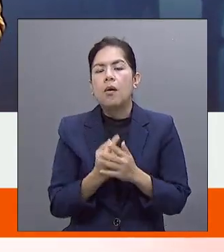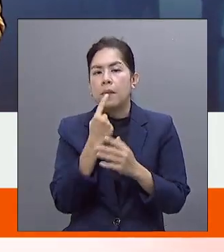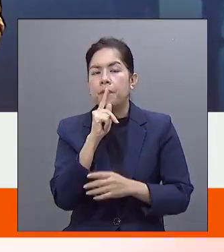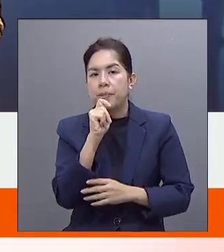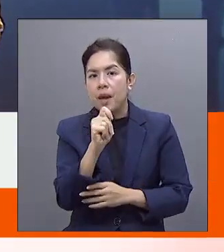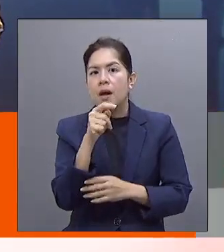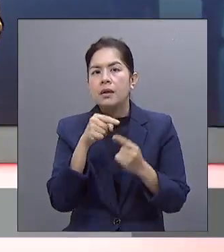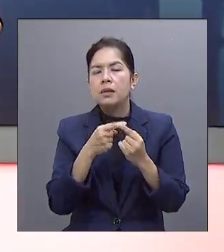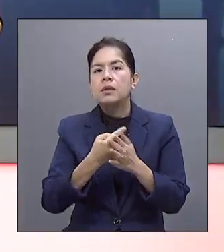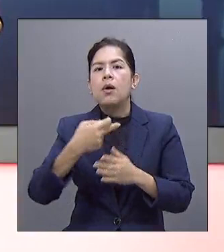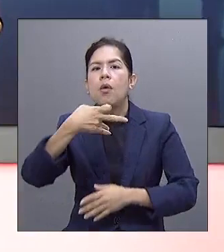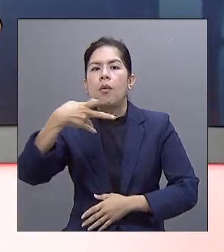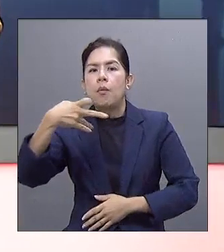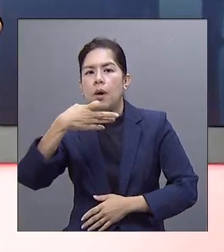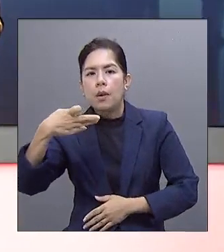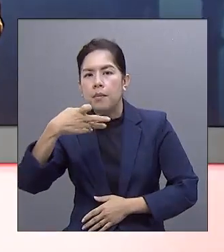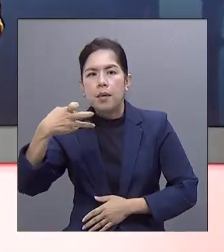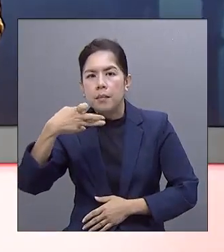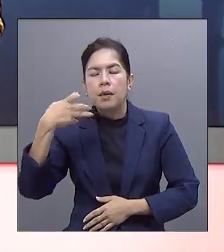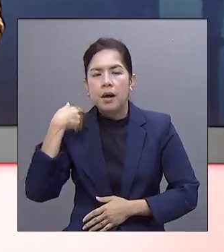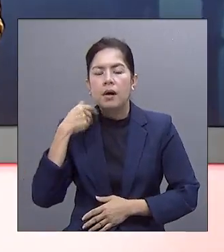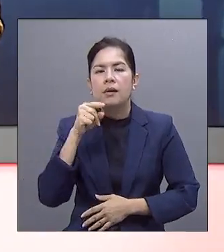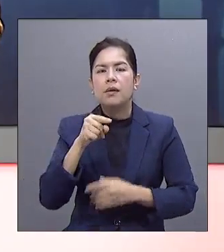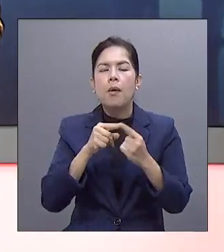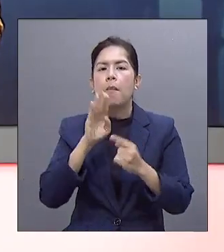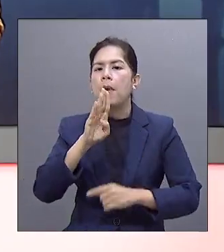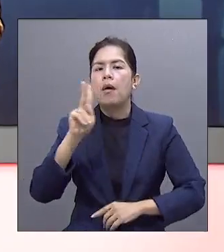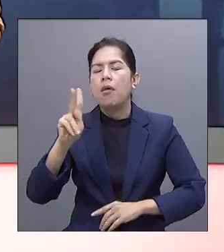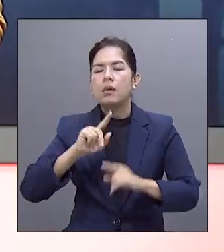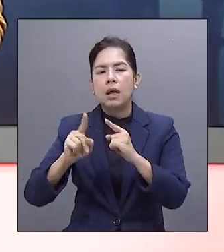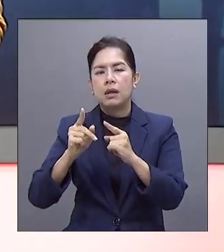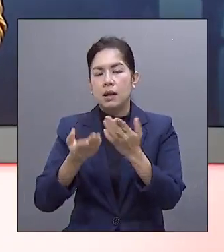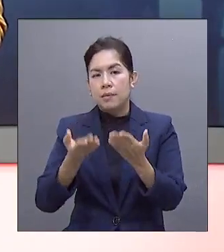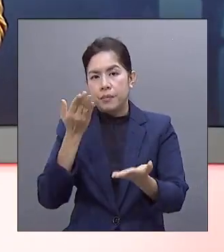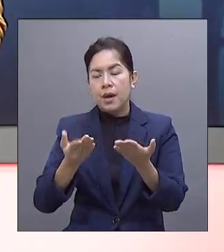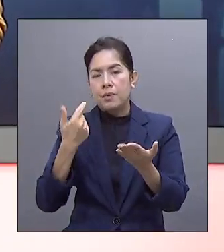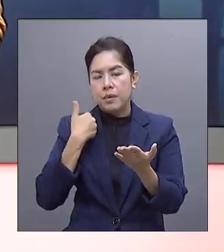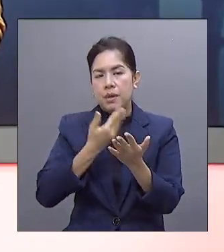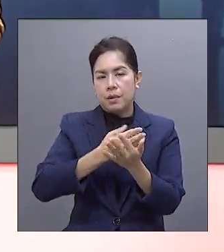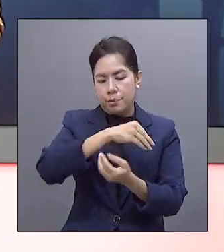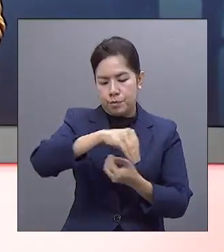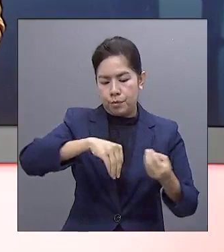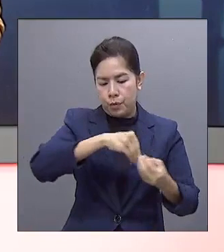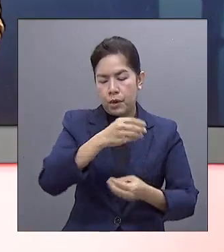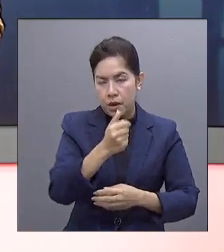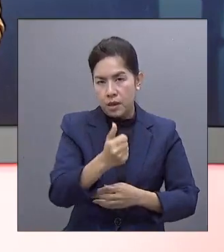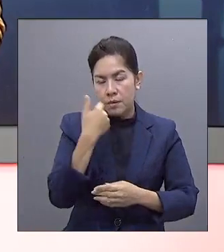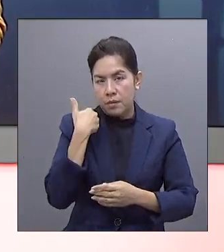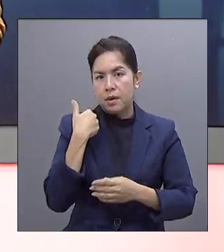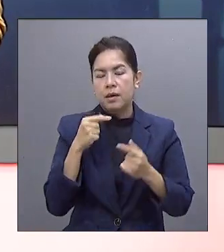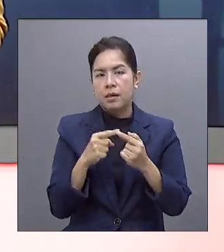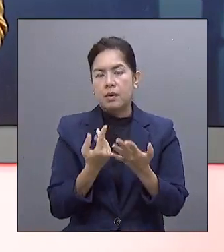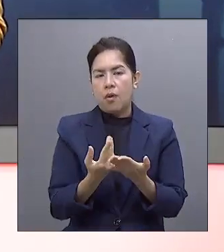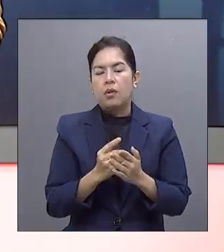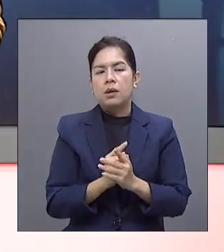บางกอกAirwayนะคะนั่นส่งผลให้ธุรกิจมีความกังวลเรื่องสภาพคล่องน้อยลงค่ะหลังจากที่บริษัทสามารถสร้างกระแสเงินสดได้นะ